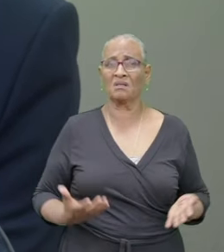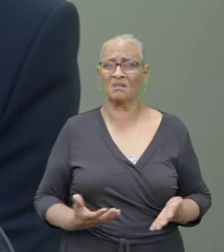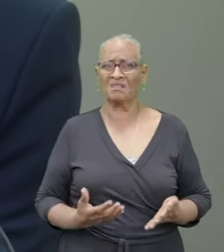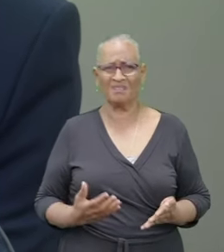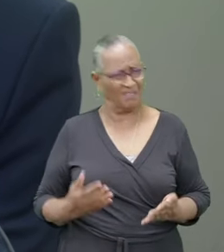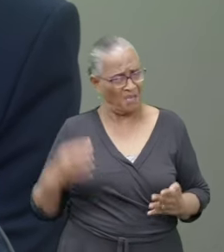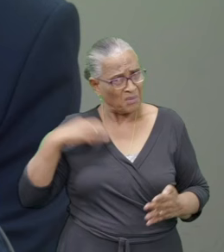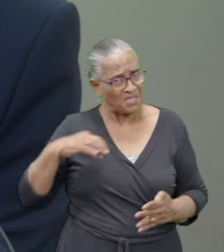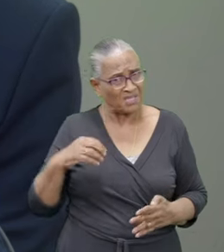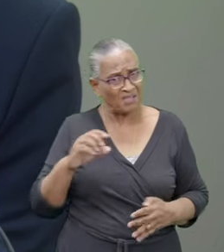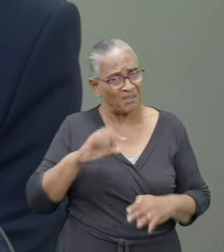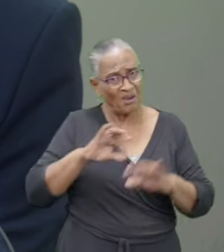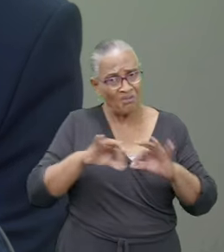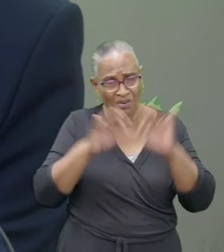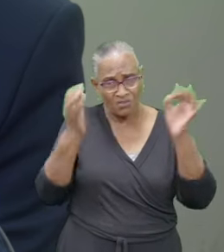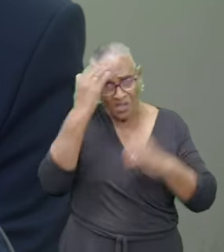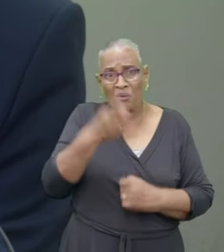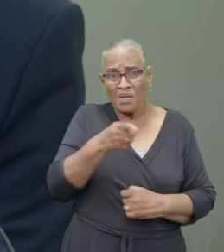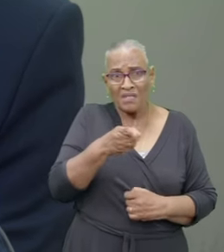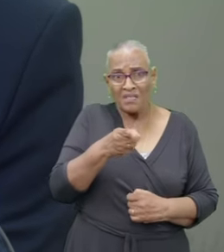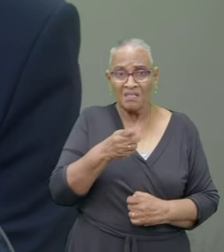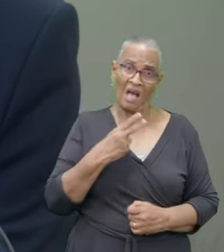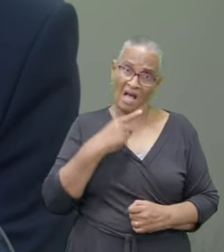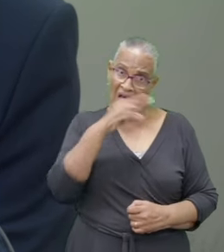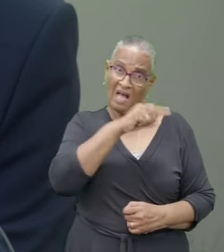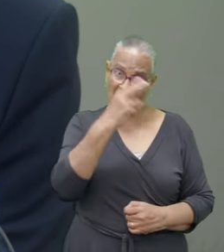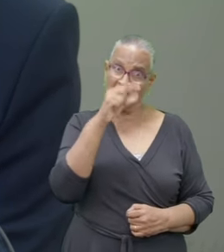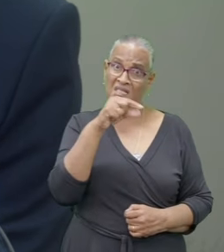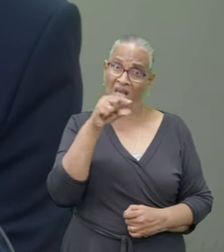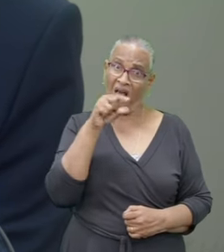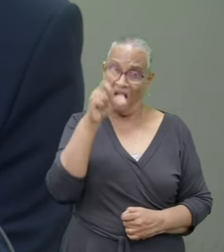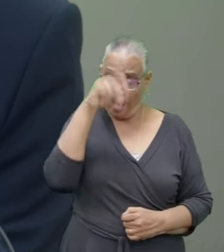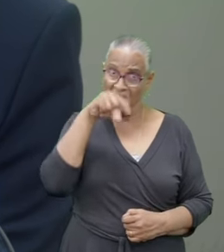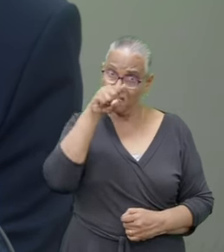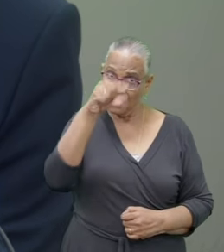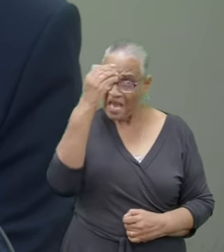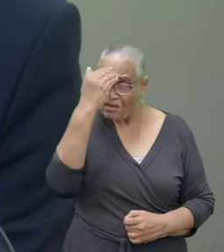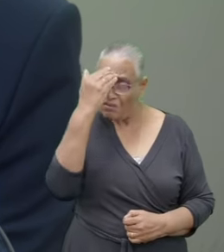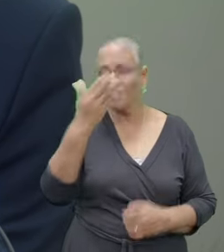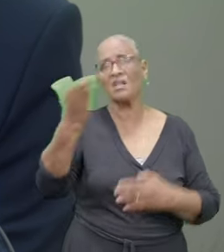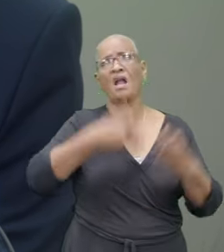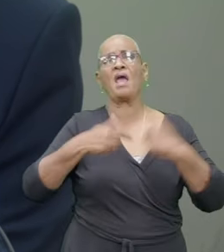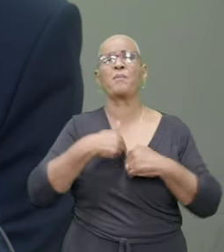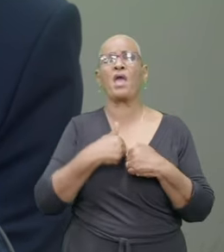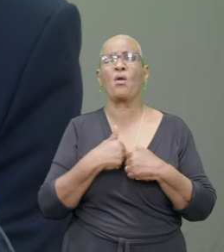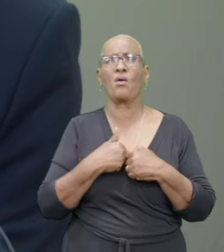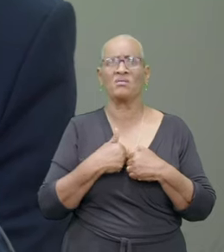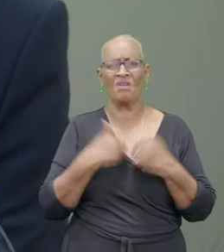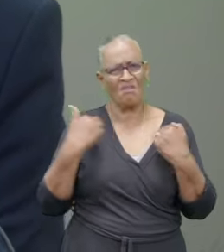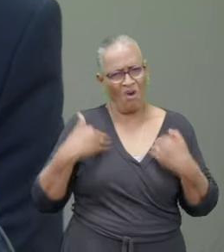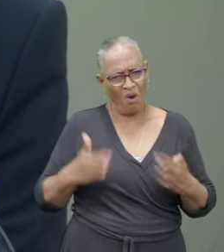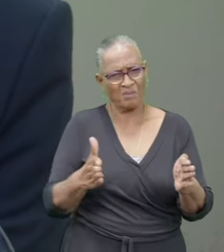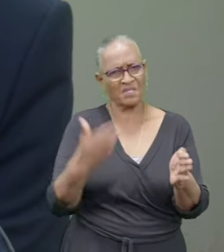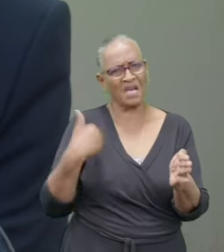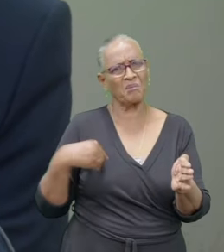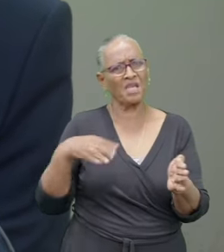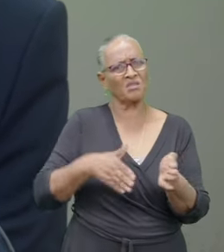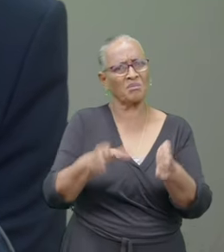Ik weet het niet. Als u dat weet, kunt u me zeggen. Maar ik weet niet waarom de mensen op straat zijn.